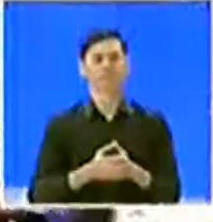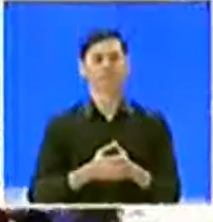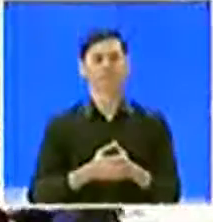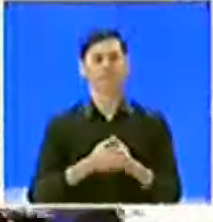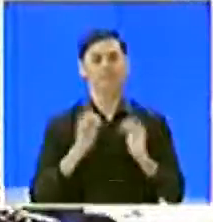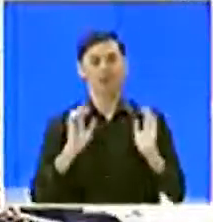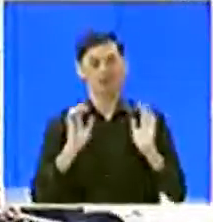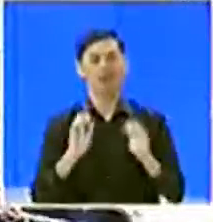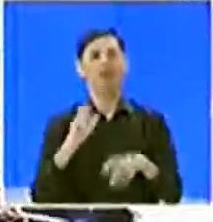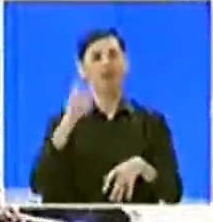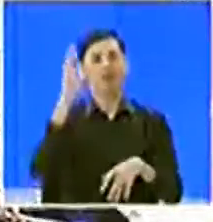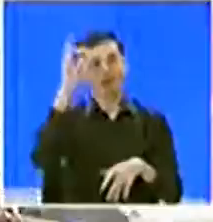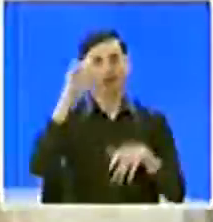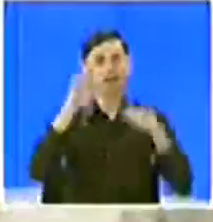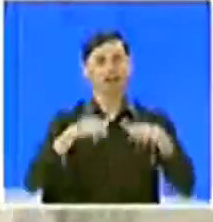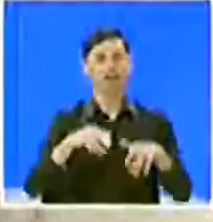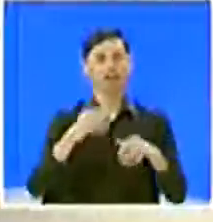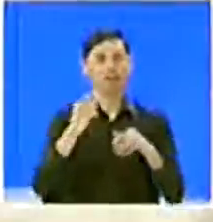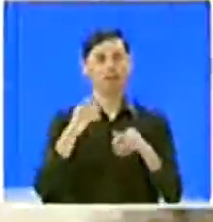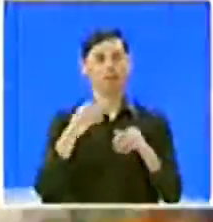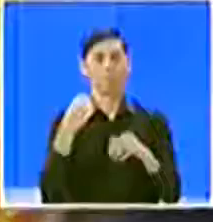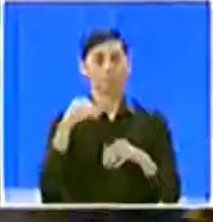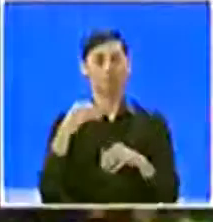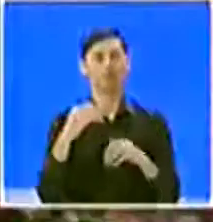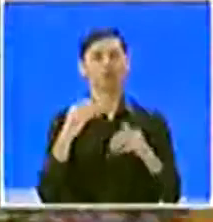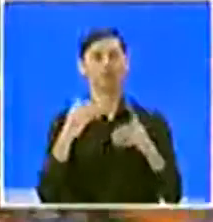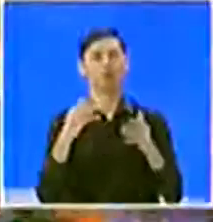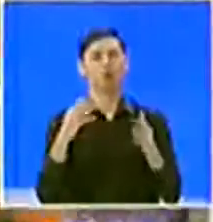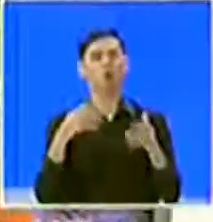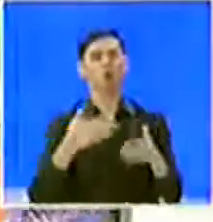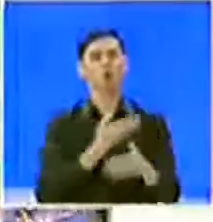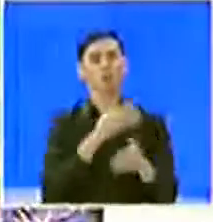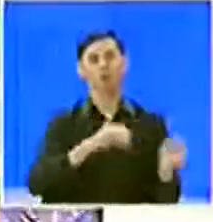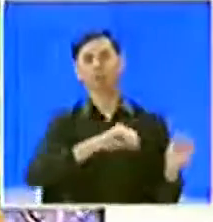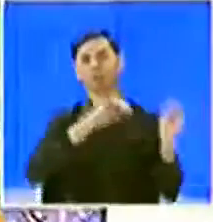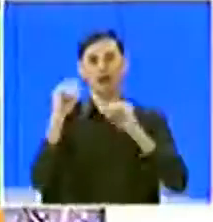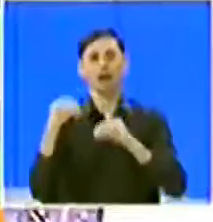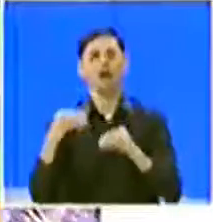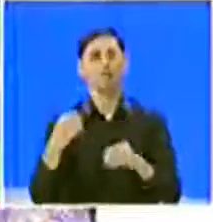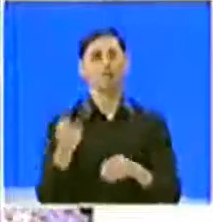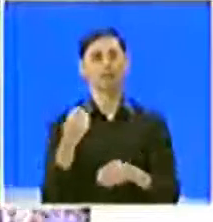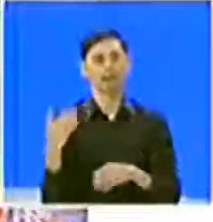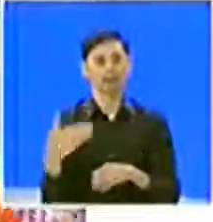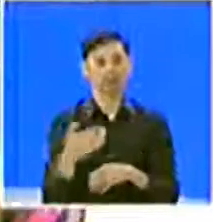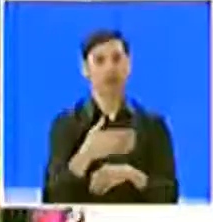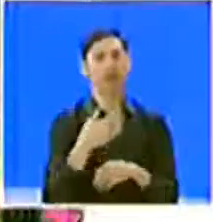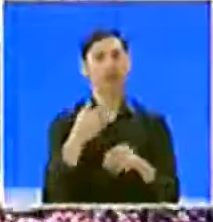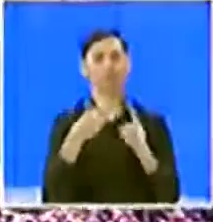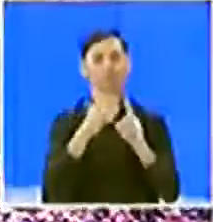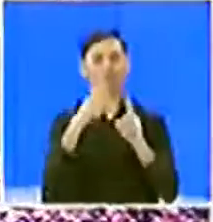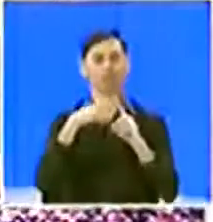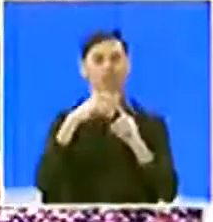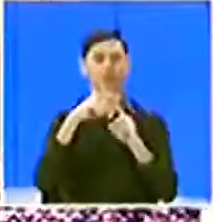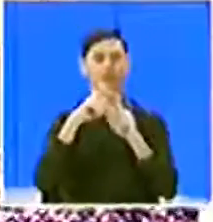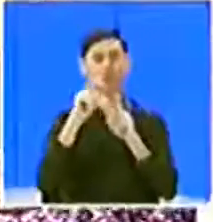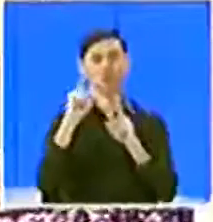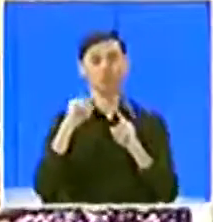Kebanyakan dari para penghuni rusun Rawa Bebek adalah korban relokasi pasar ikan serta Bukit Duri.